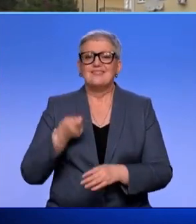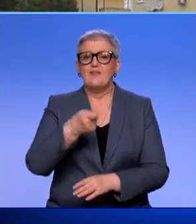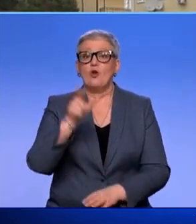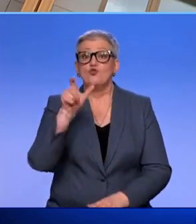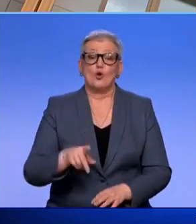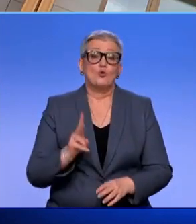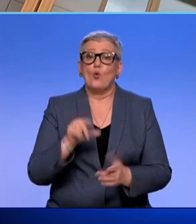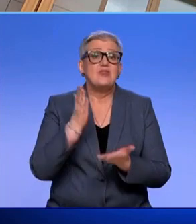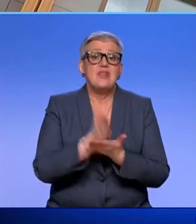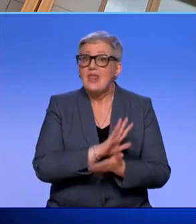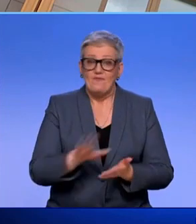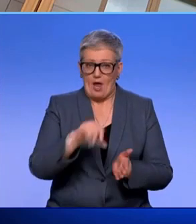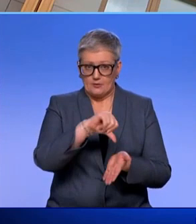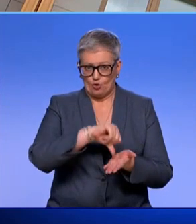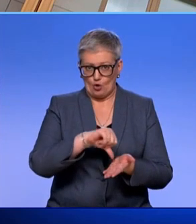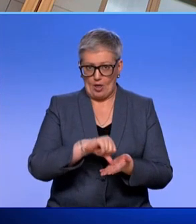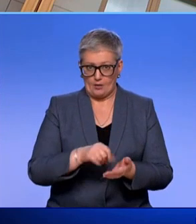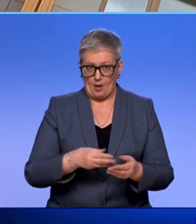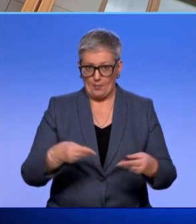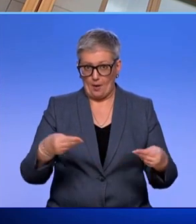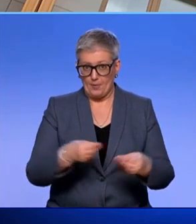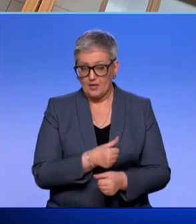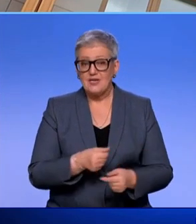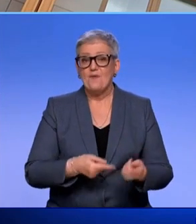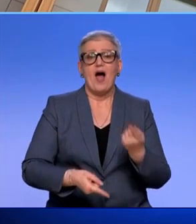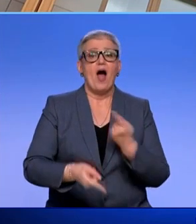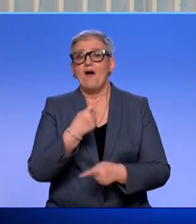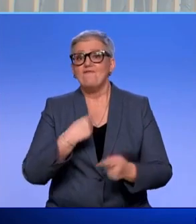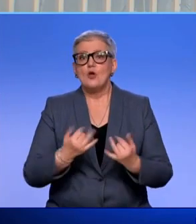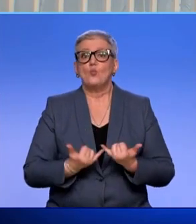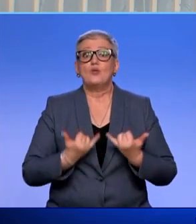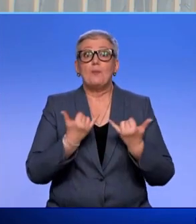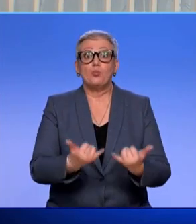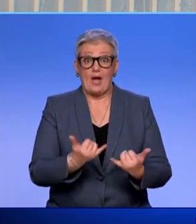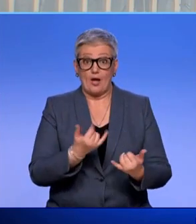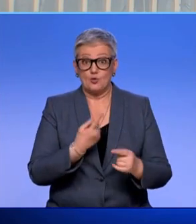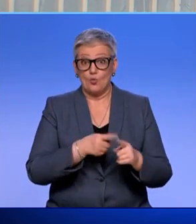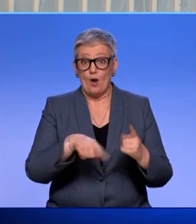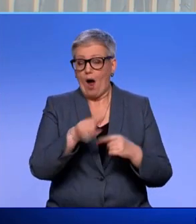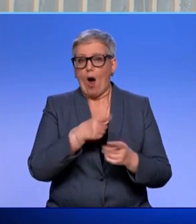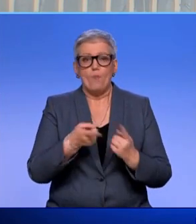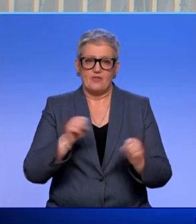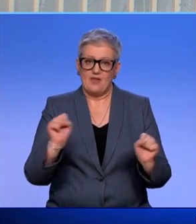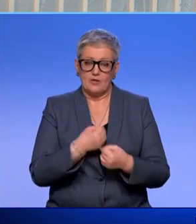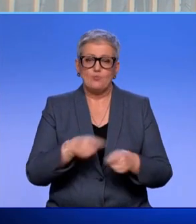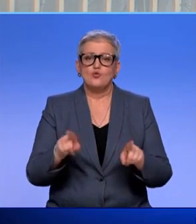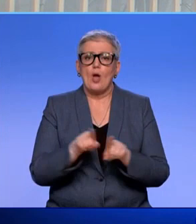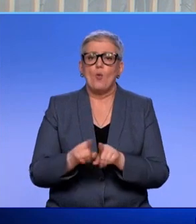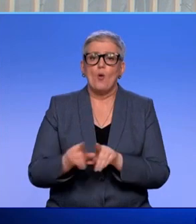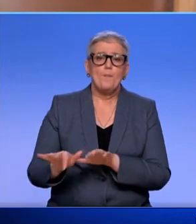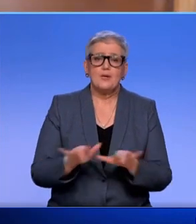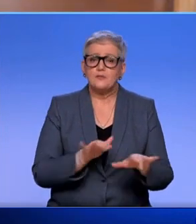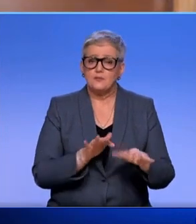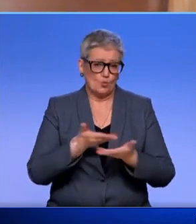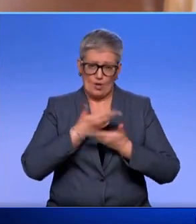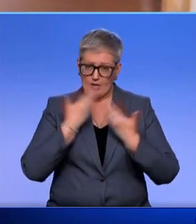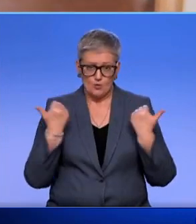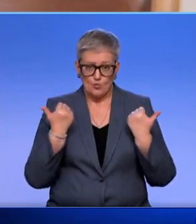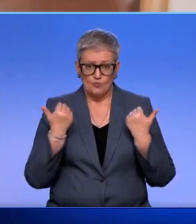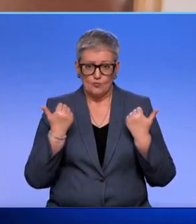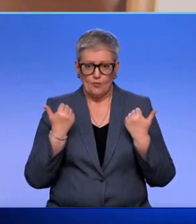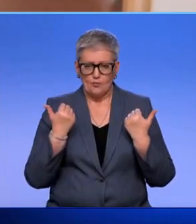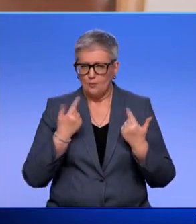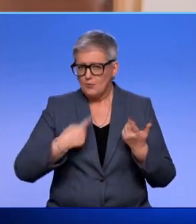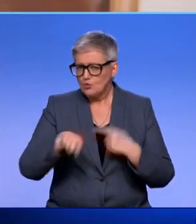не является членом кооператива. Вернуть репутацию обратно невозможно. Такой процедуры попросту не существует. Мы что, с